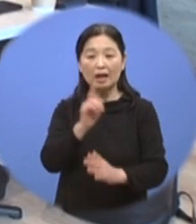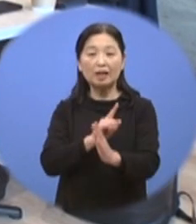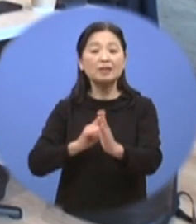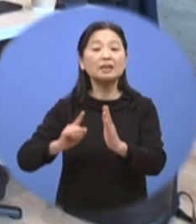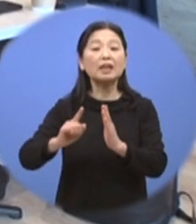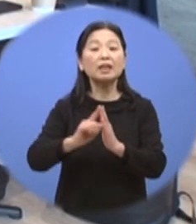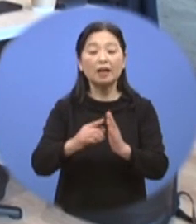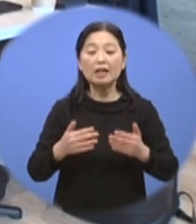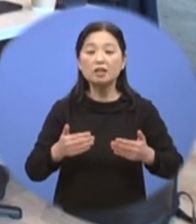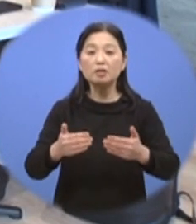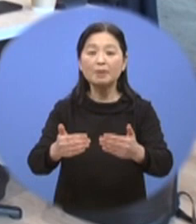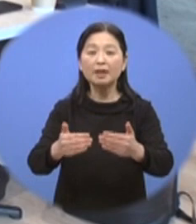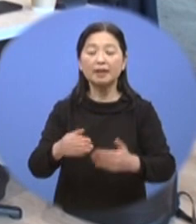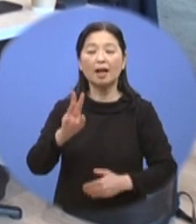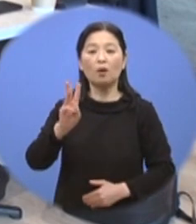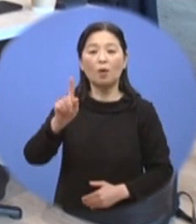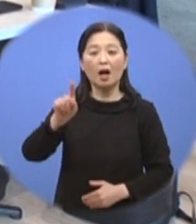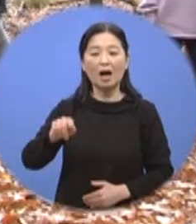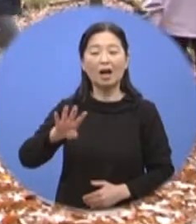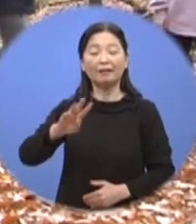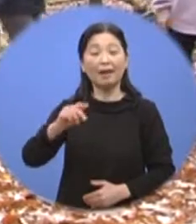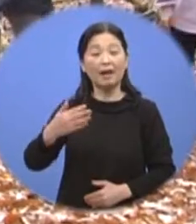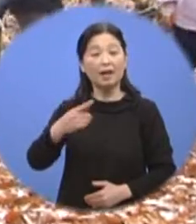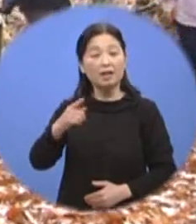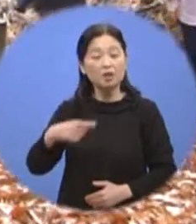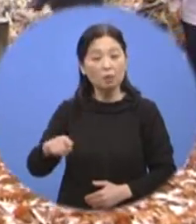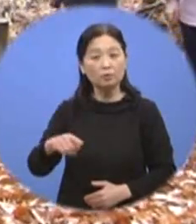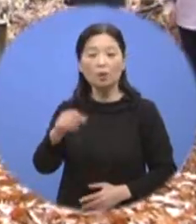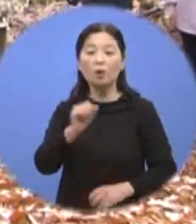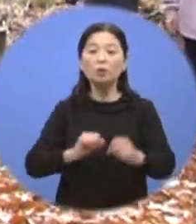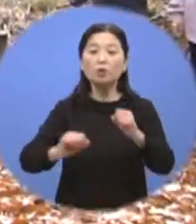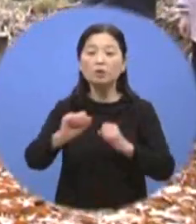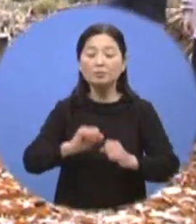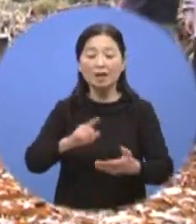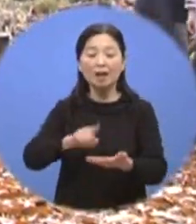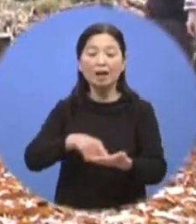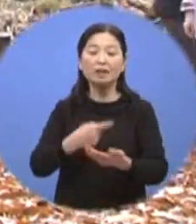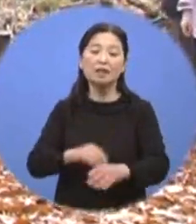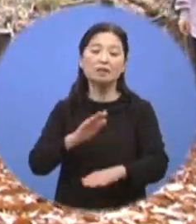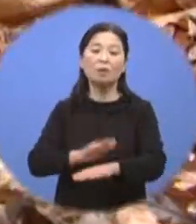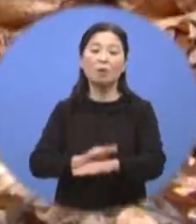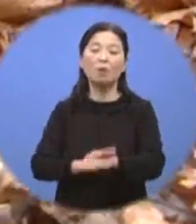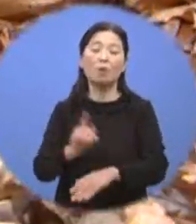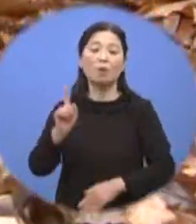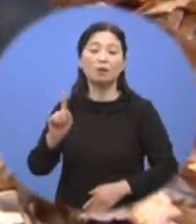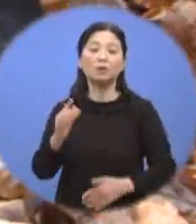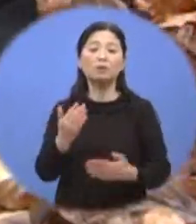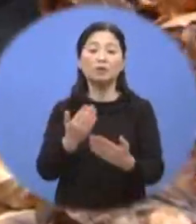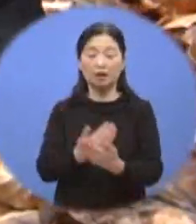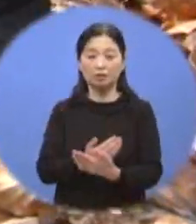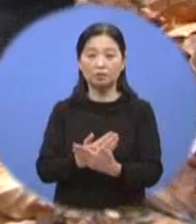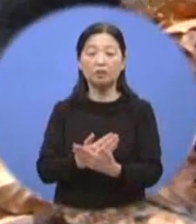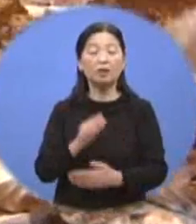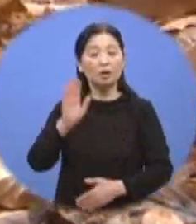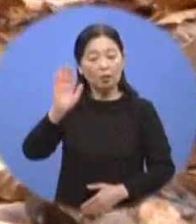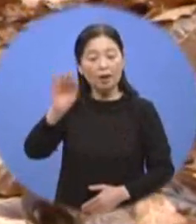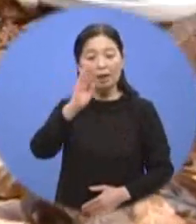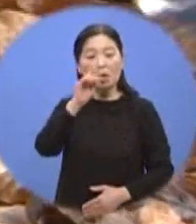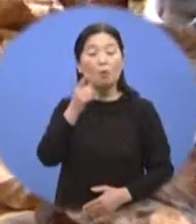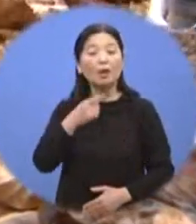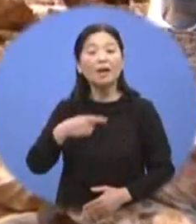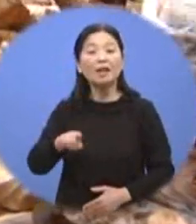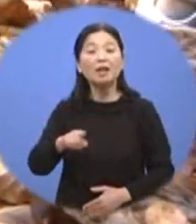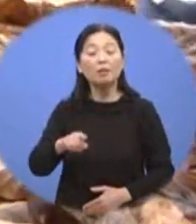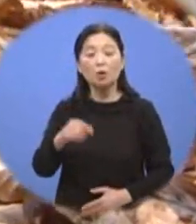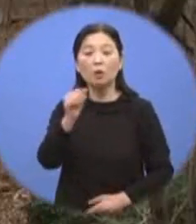してきたワーケーションというのも一つ大きなですね、解決策になると考えておりますので、これからもですね、和歌山のワーケーション取り組みをぜひ全国の